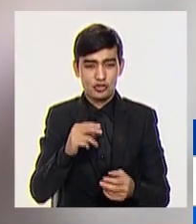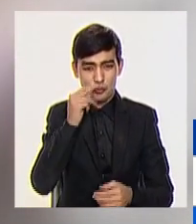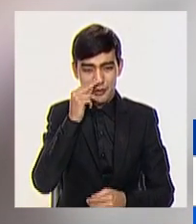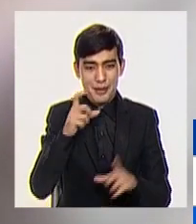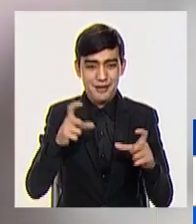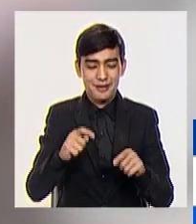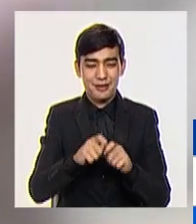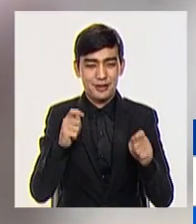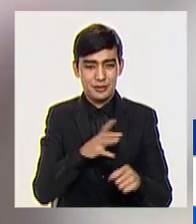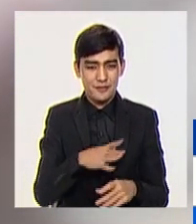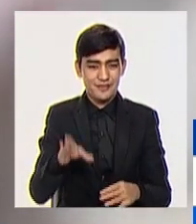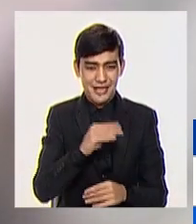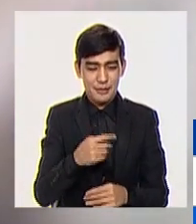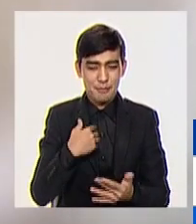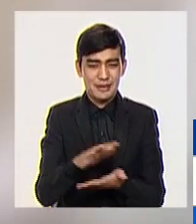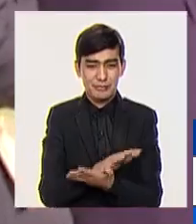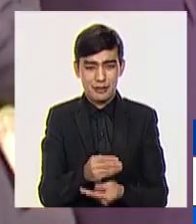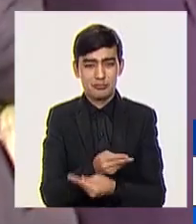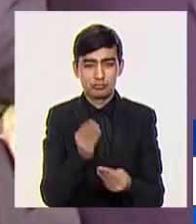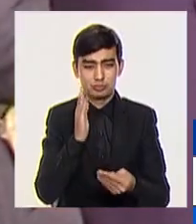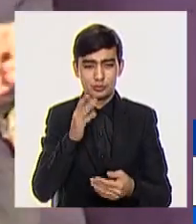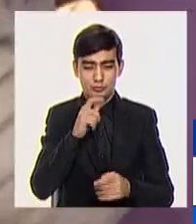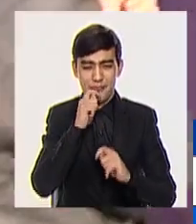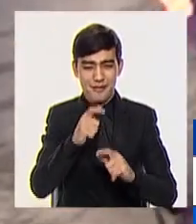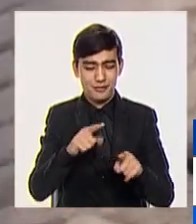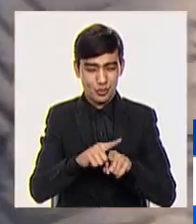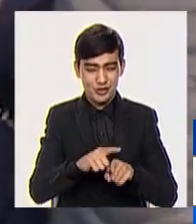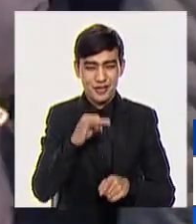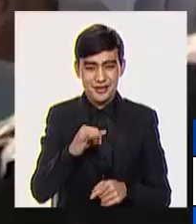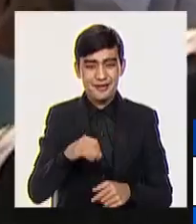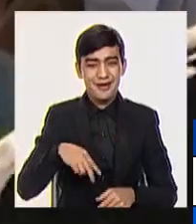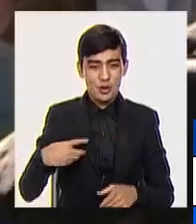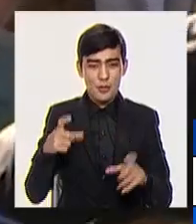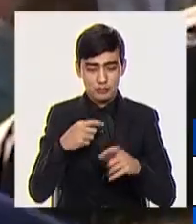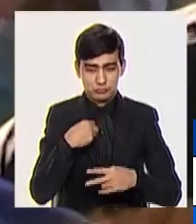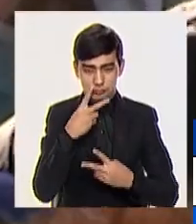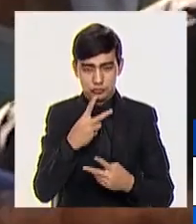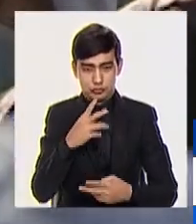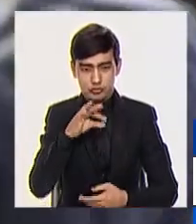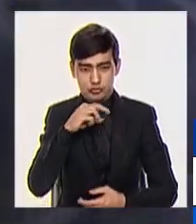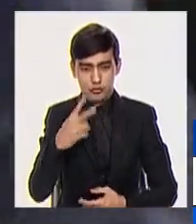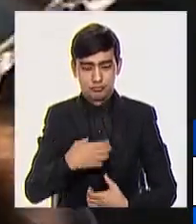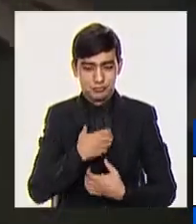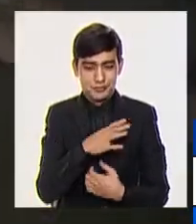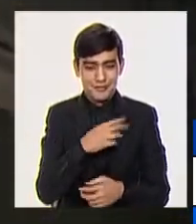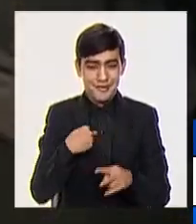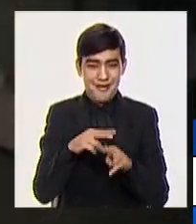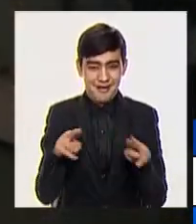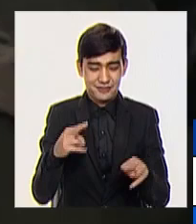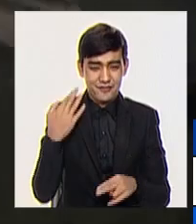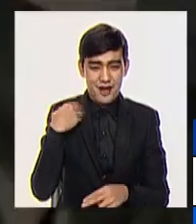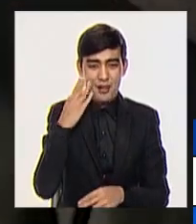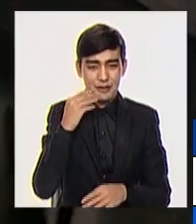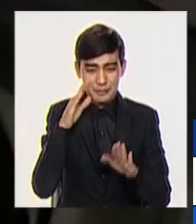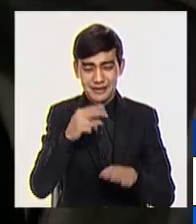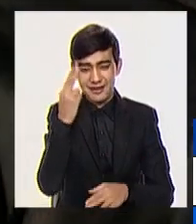Шымкент всем посетителям дарим бесплатный ковер. Директор магазина признается, что шокирован, и уверяет, такую же акцию уже проводили в